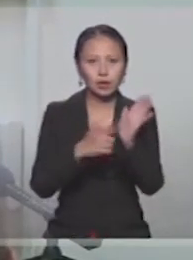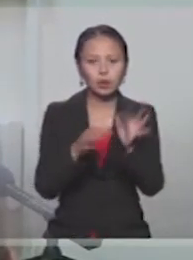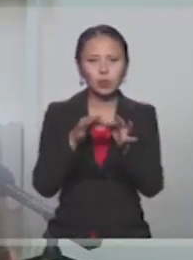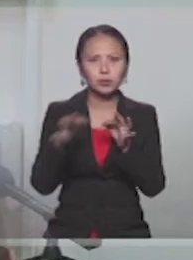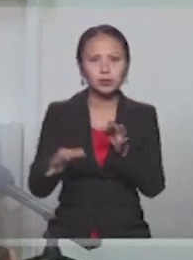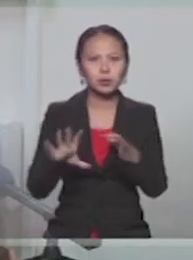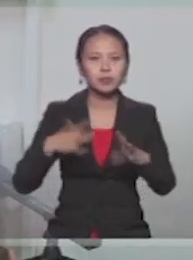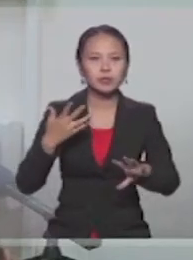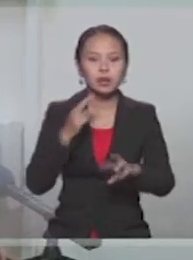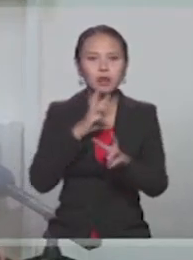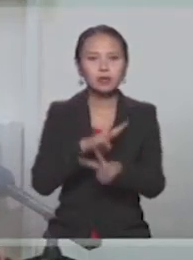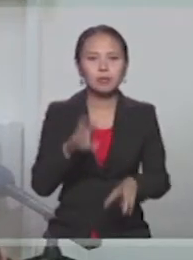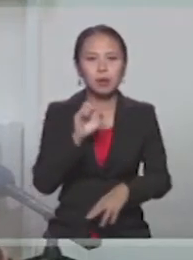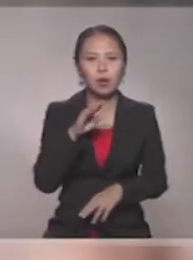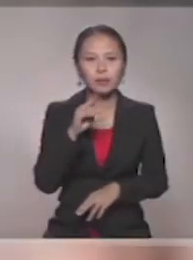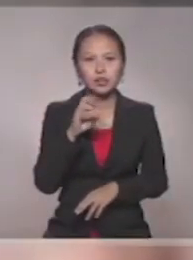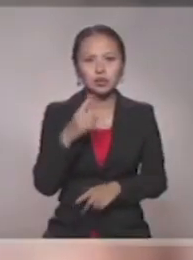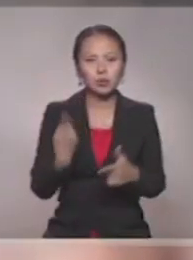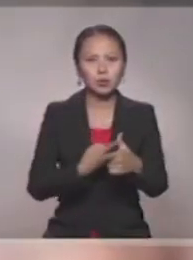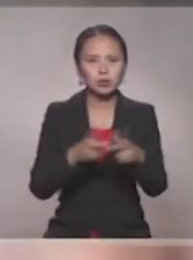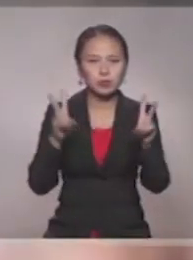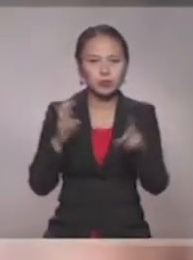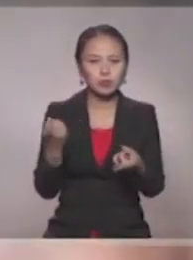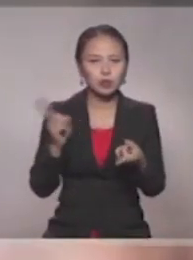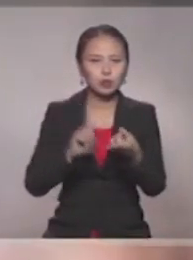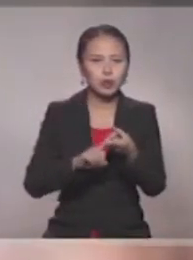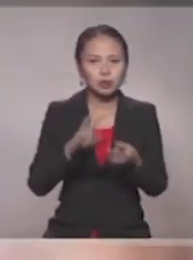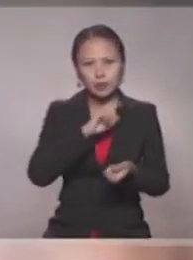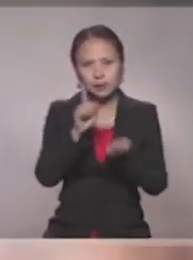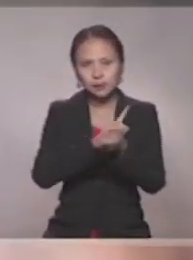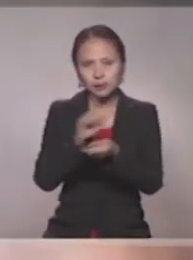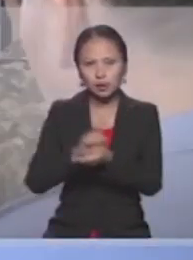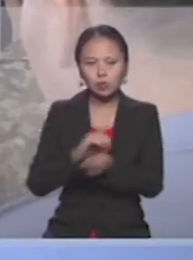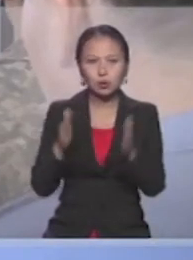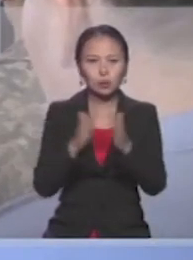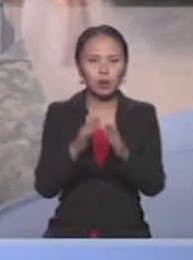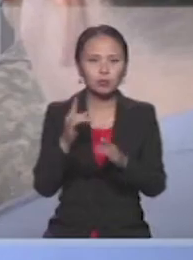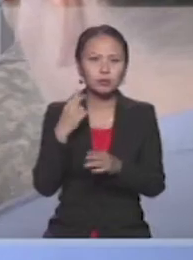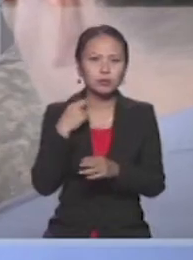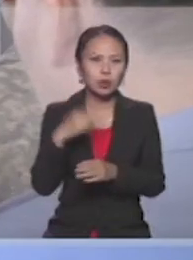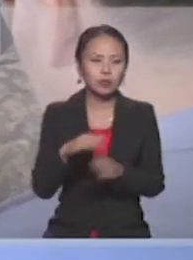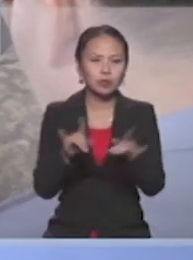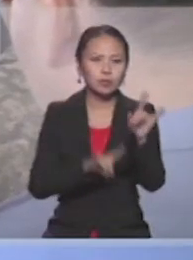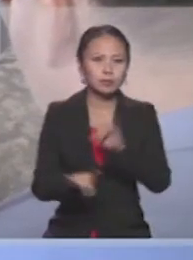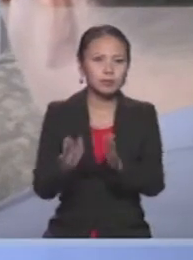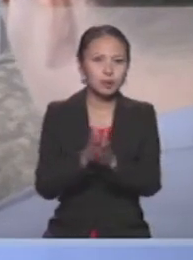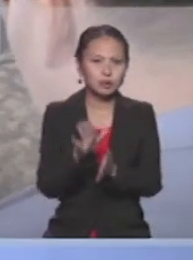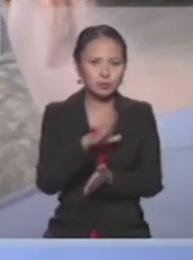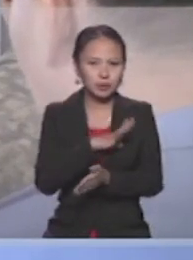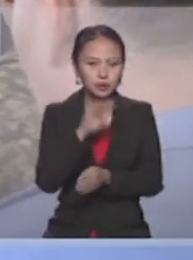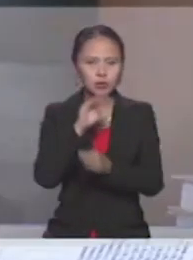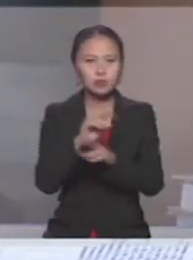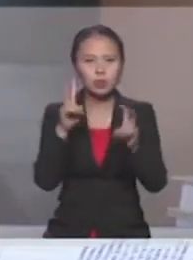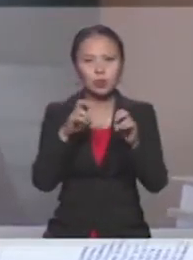Қарағанды облысының бұрынғы әкімі Бауыржан Әбдішев болса, өзіне қатысты бұлтартпау шарасын өзгертіп, үй қамауына ауыстыруды сұрады. Ол